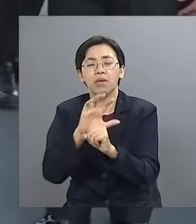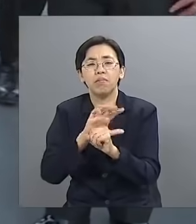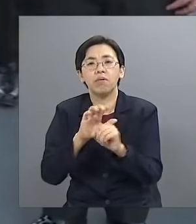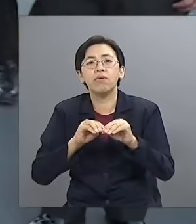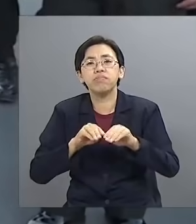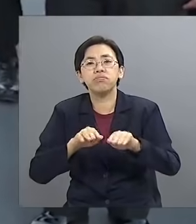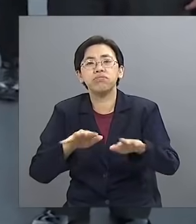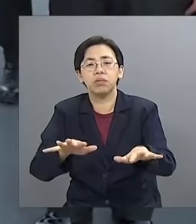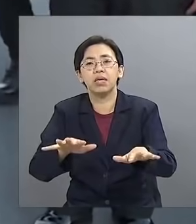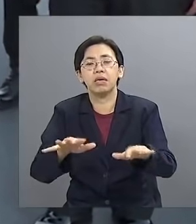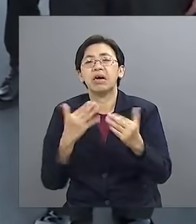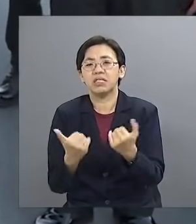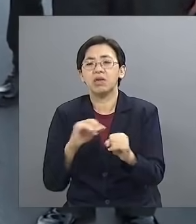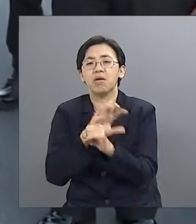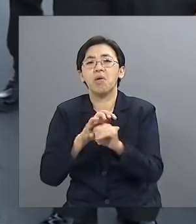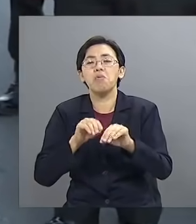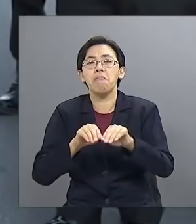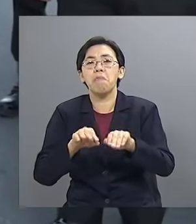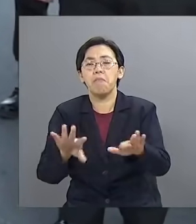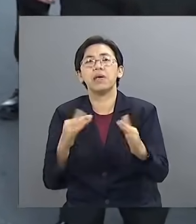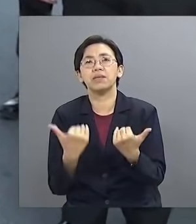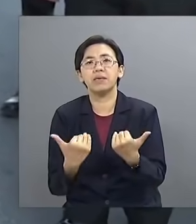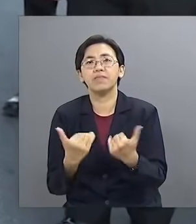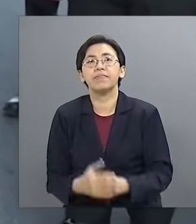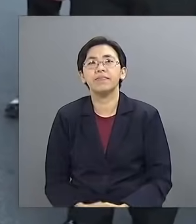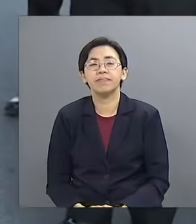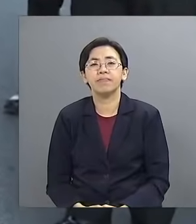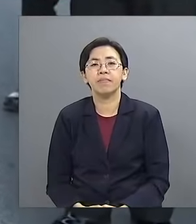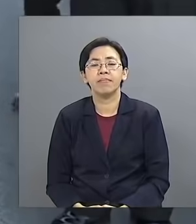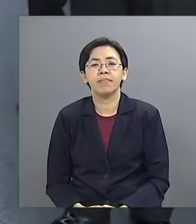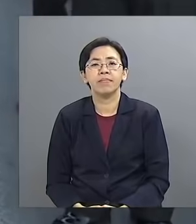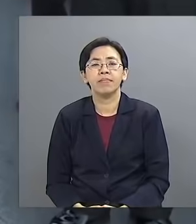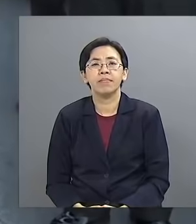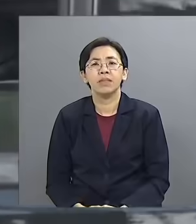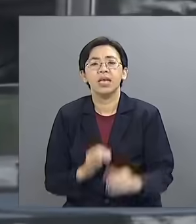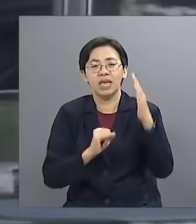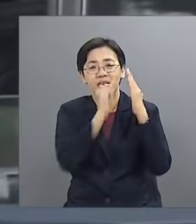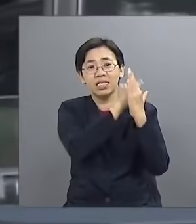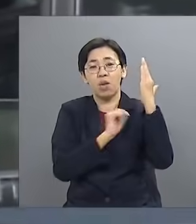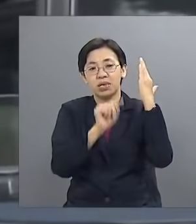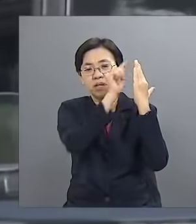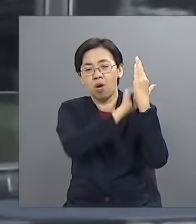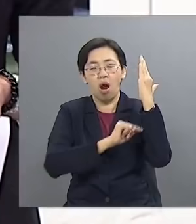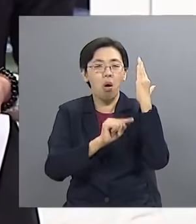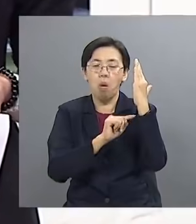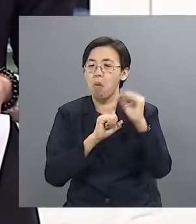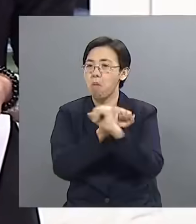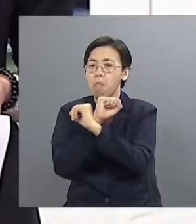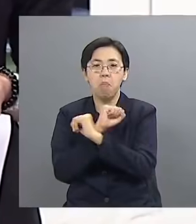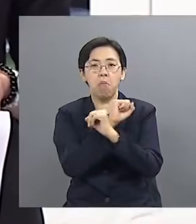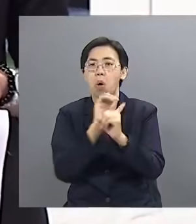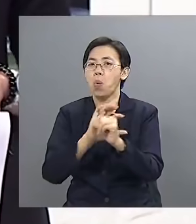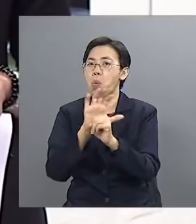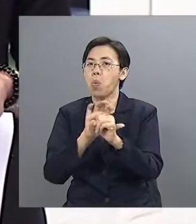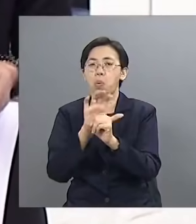ำลังระบาดอยู่ในตอนนี้นะคะเรียกว่าตอนนี้ไม่มีจังหวัดไหนที่ไม่ตื่นตัวกับการป้องกันโควิด-19 นะคะคุณผู้ชมคะเพรา